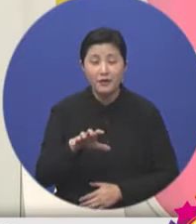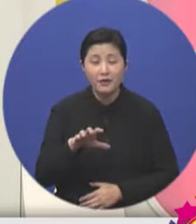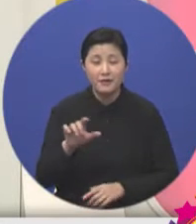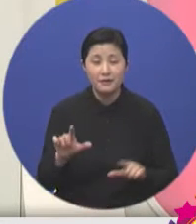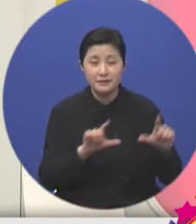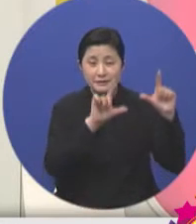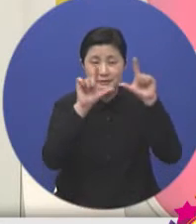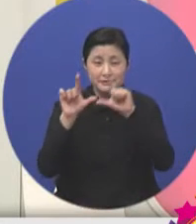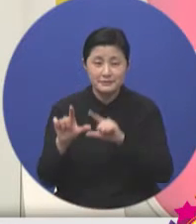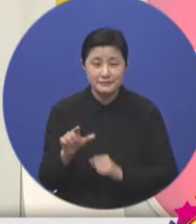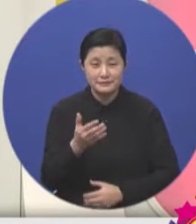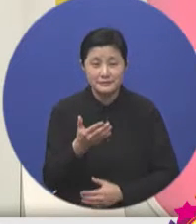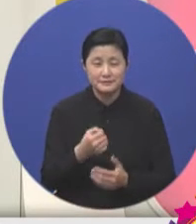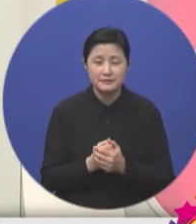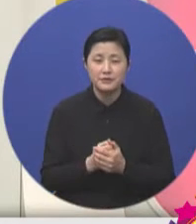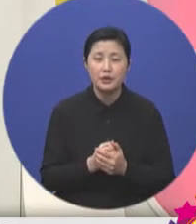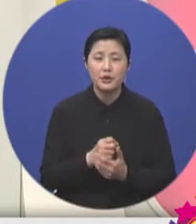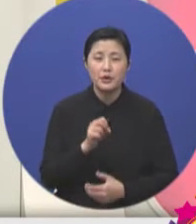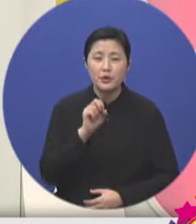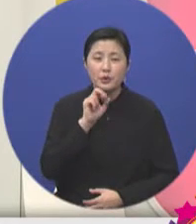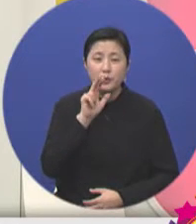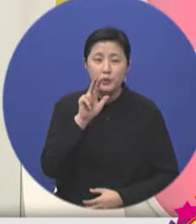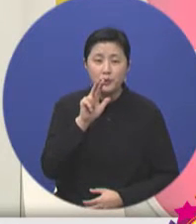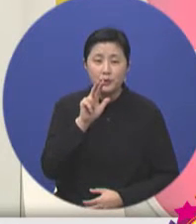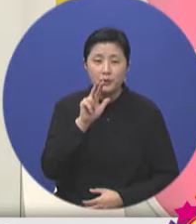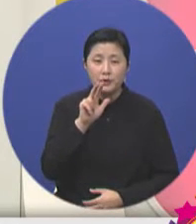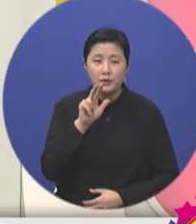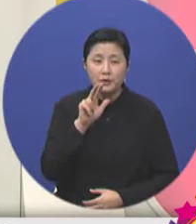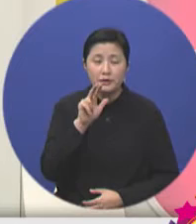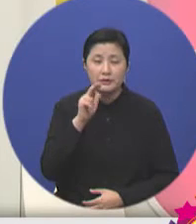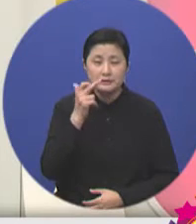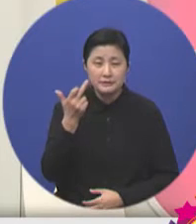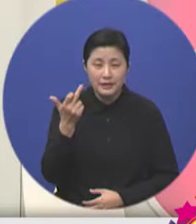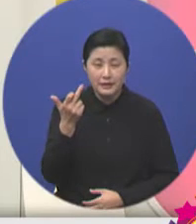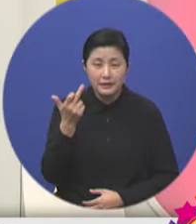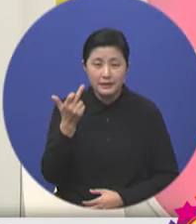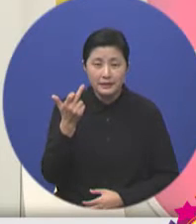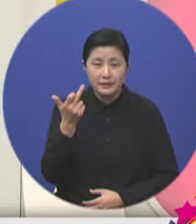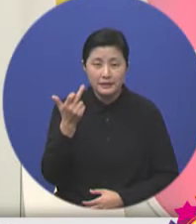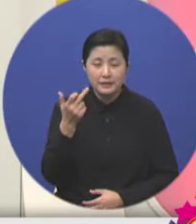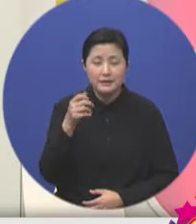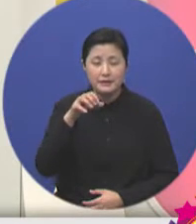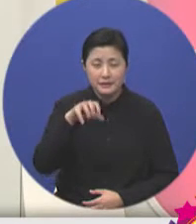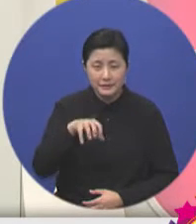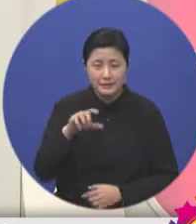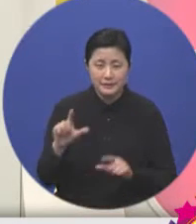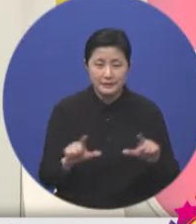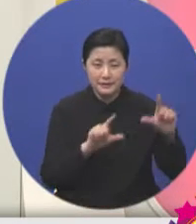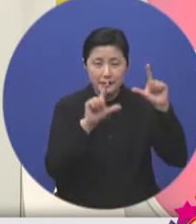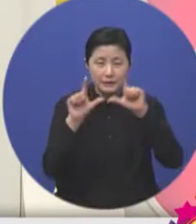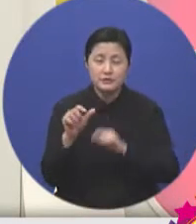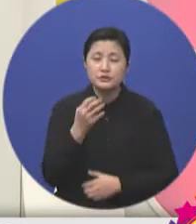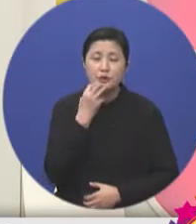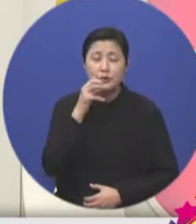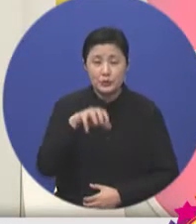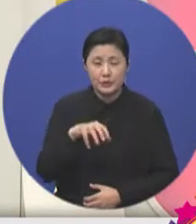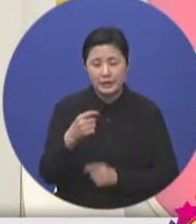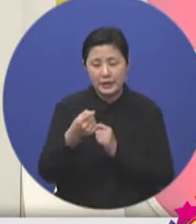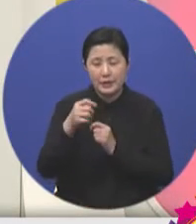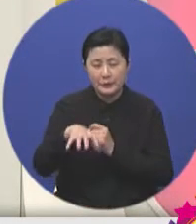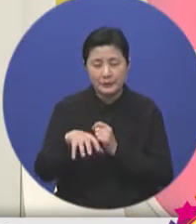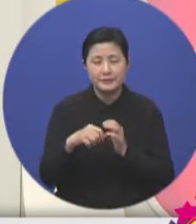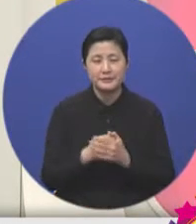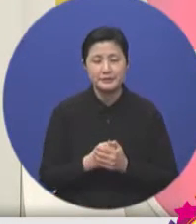누구세요? 용산 동빈고동입니다. 용산. 서울 용산 가까운